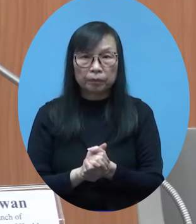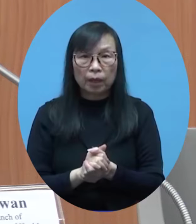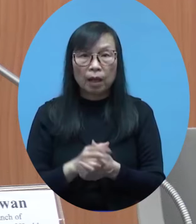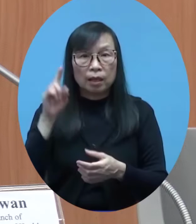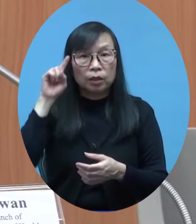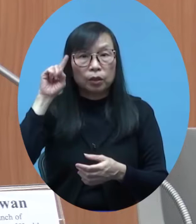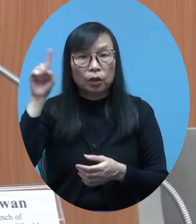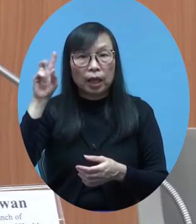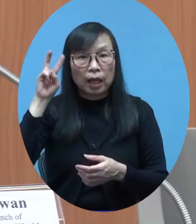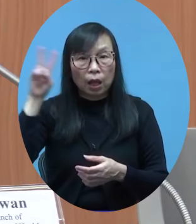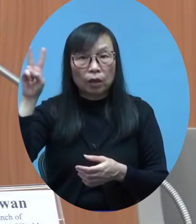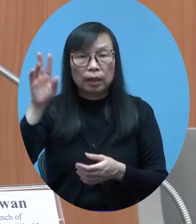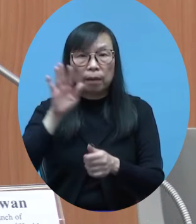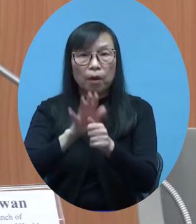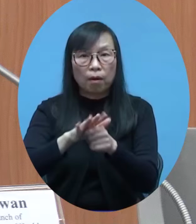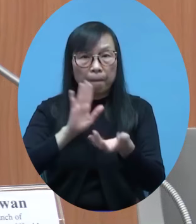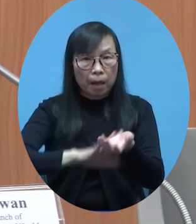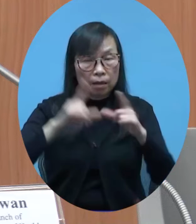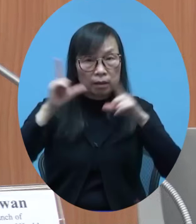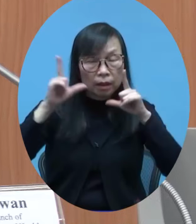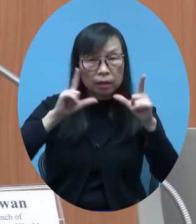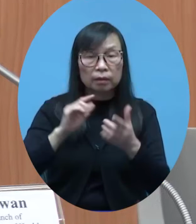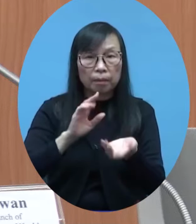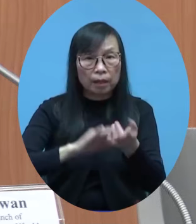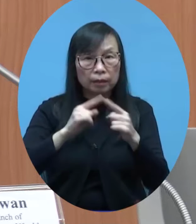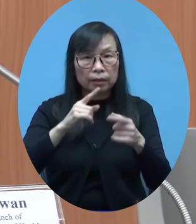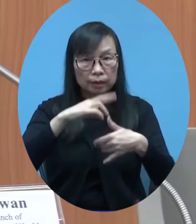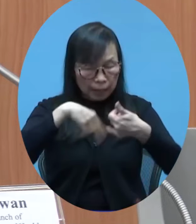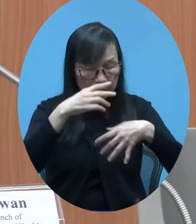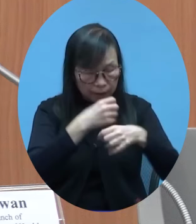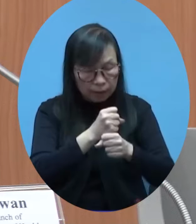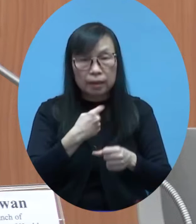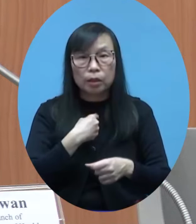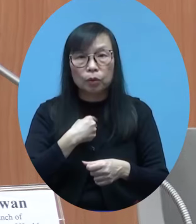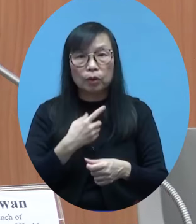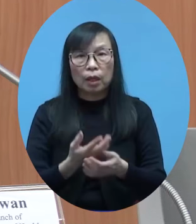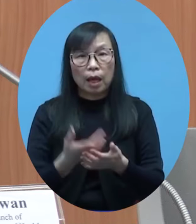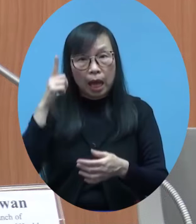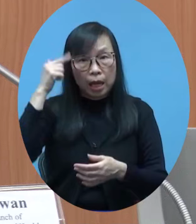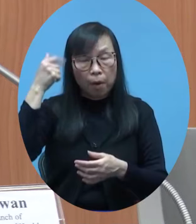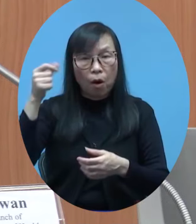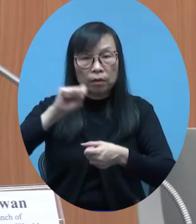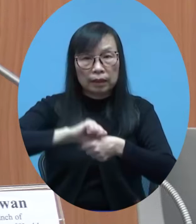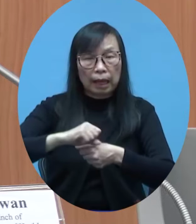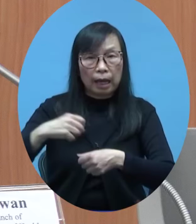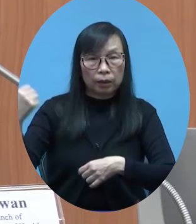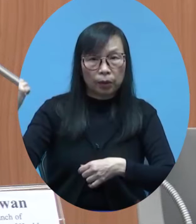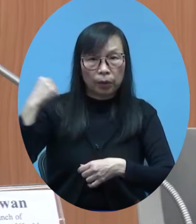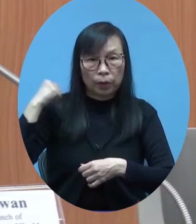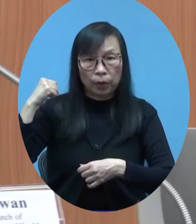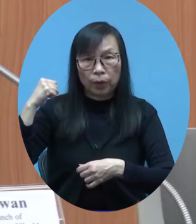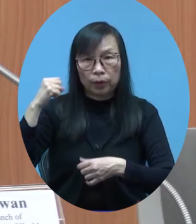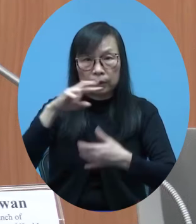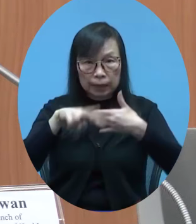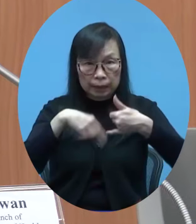天都要幫一些有病徵的病人去做個測試，希望可以加強到那個